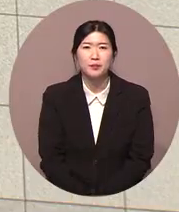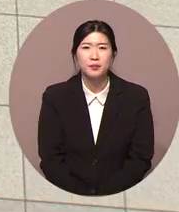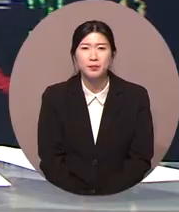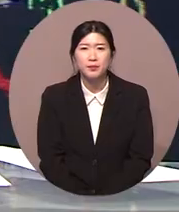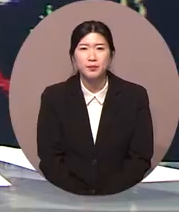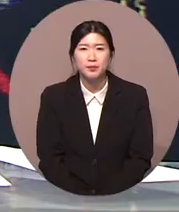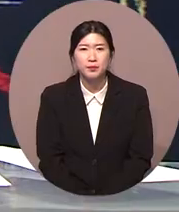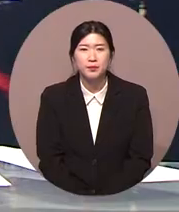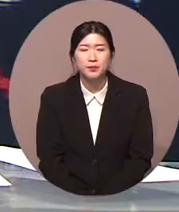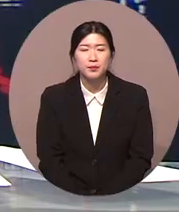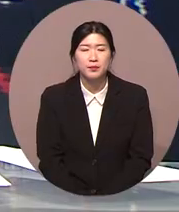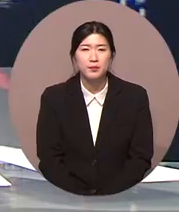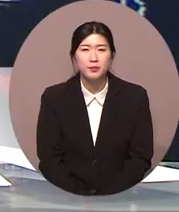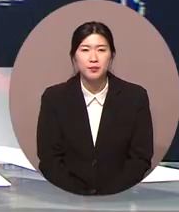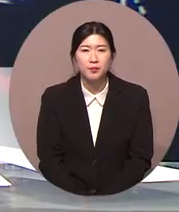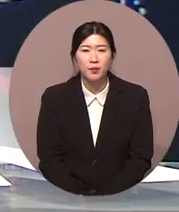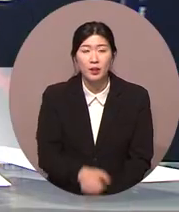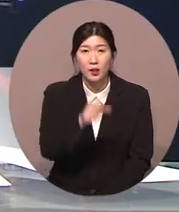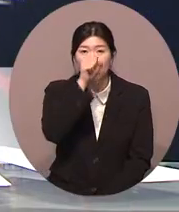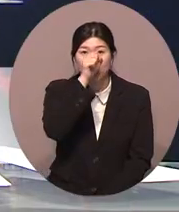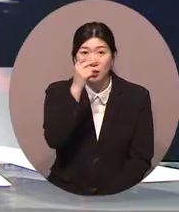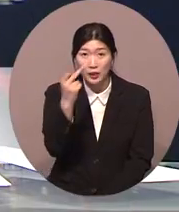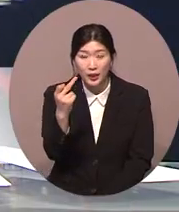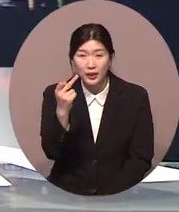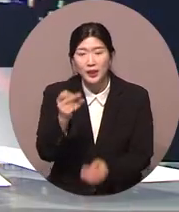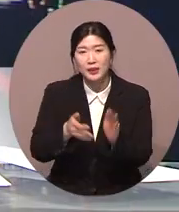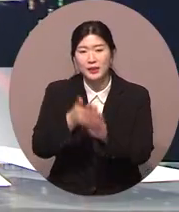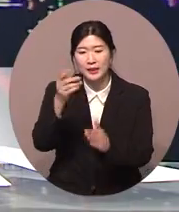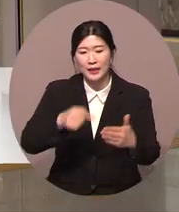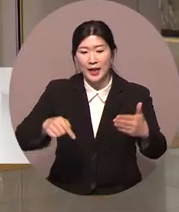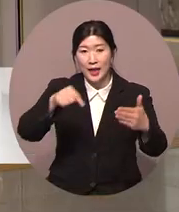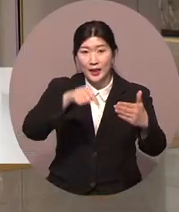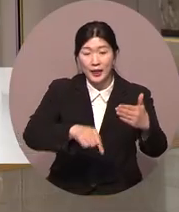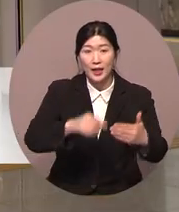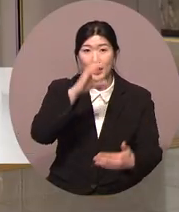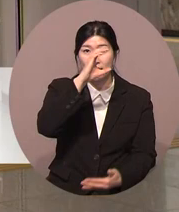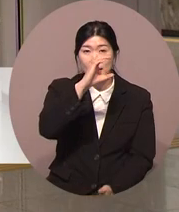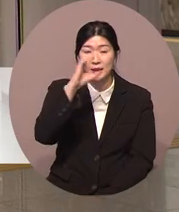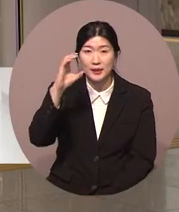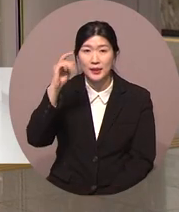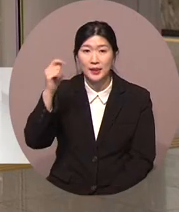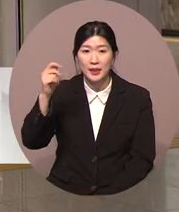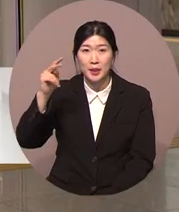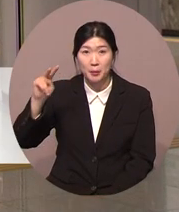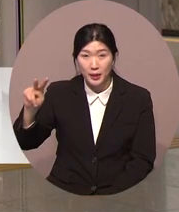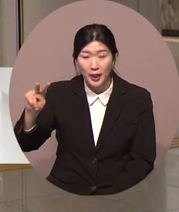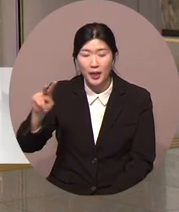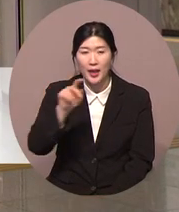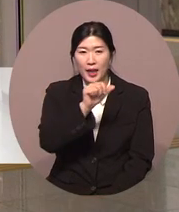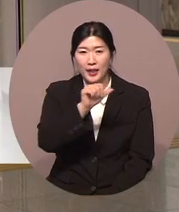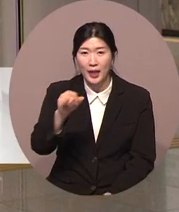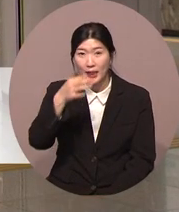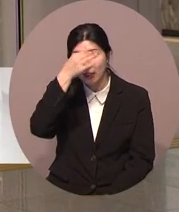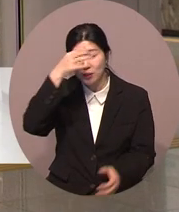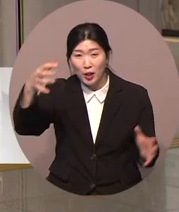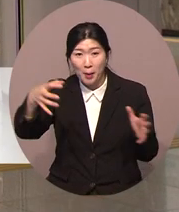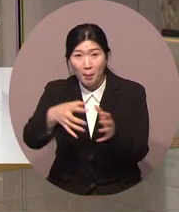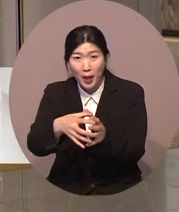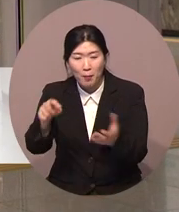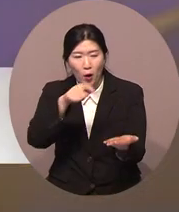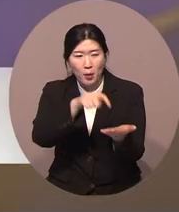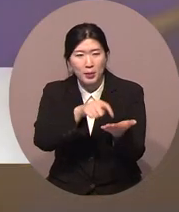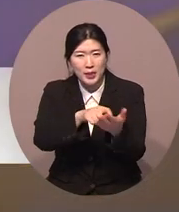기소됐습니다 서산시가 올해 시가 관리하는 모든 CCTV 인공지능 기술로 비상 상황을 먼저